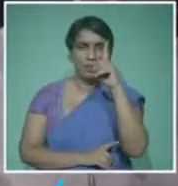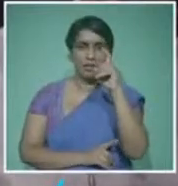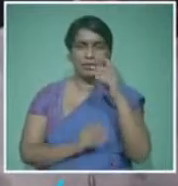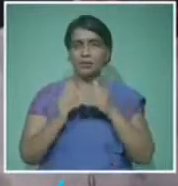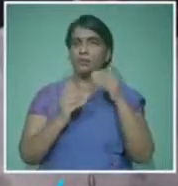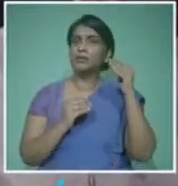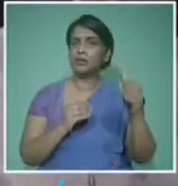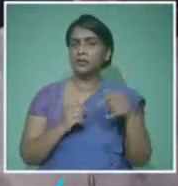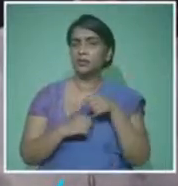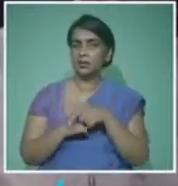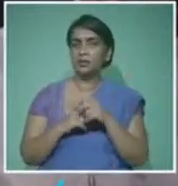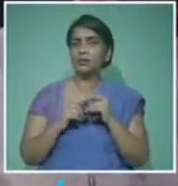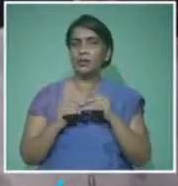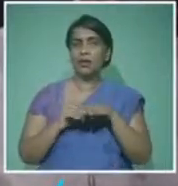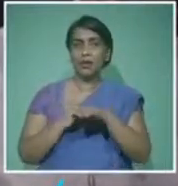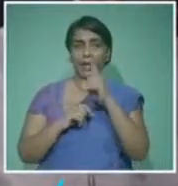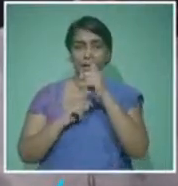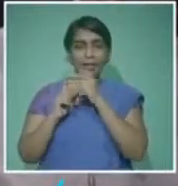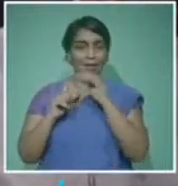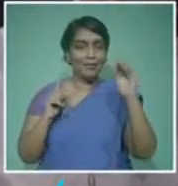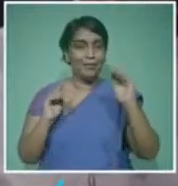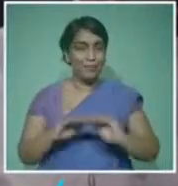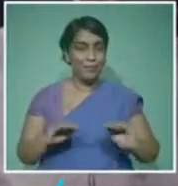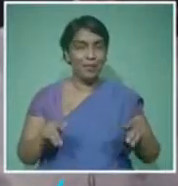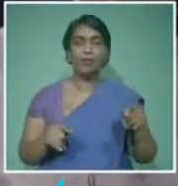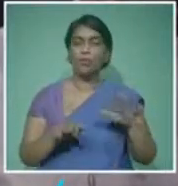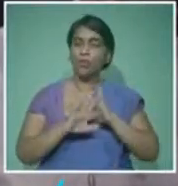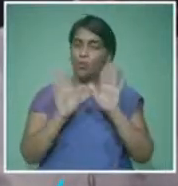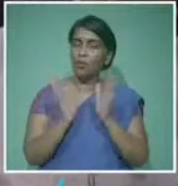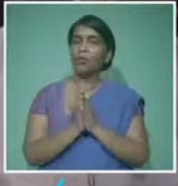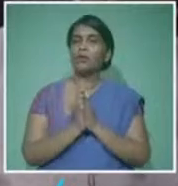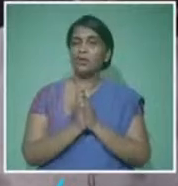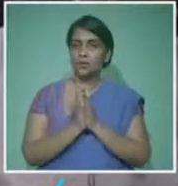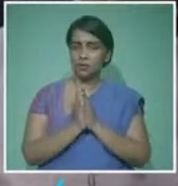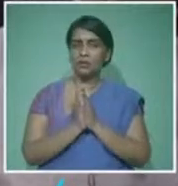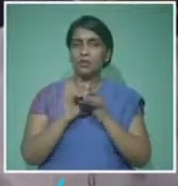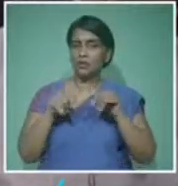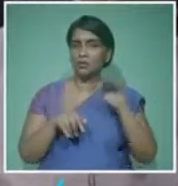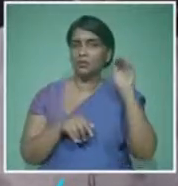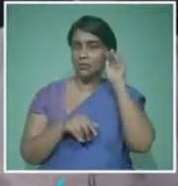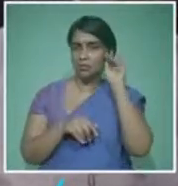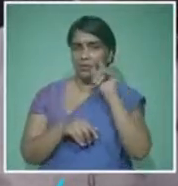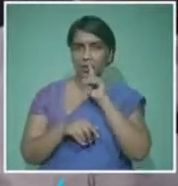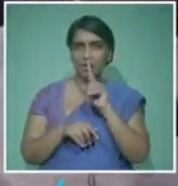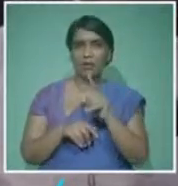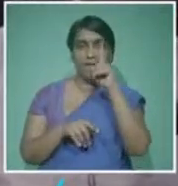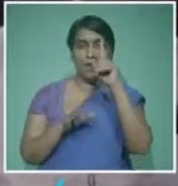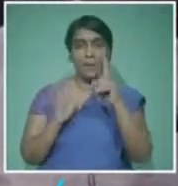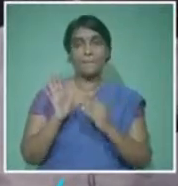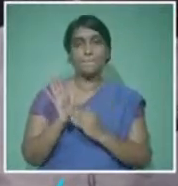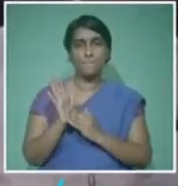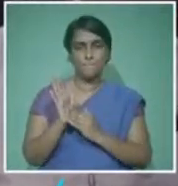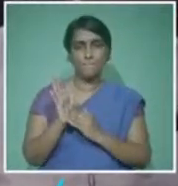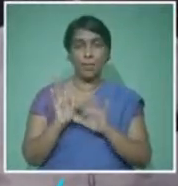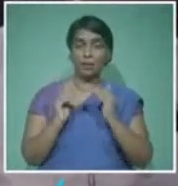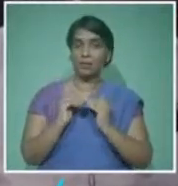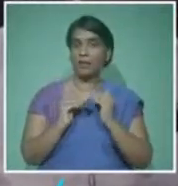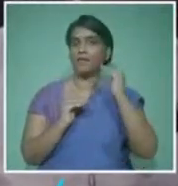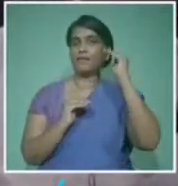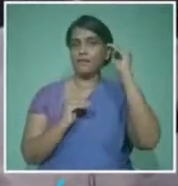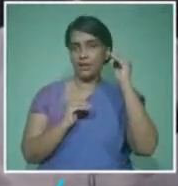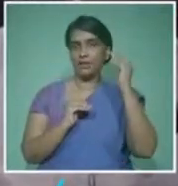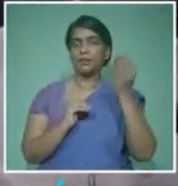අපිට මේ ප්‍රාථමික අංශයට අවශ්‍ය සියලුම දරුවන් දැන් අපිට වාර්තා කරගෙන තින්නේ 1 මිලියන්. හැබැයි මේක වැඩි වෙන්න පුළුවන්